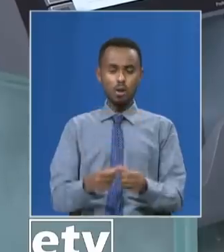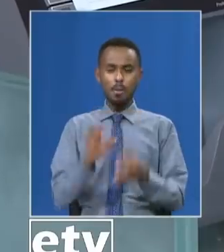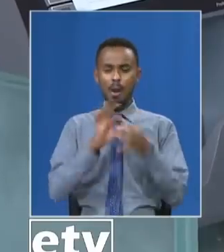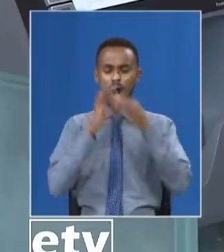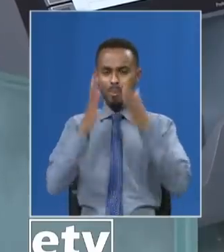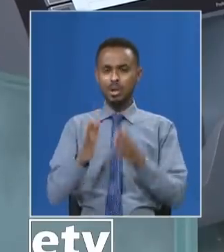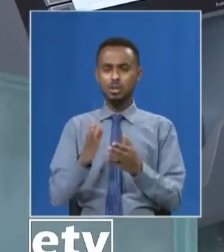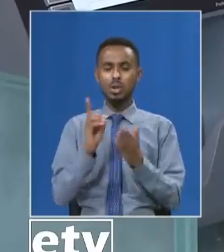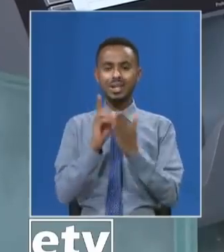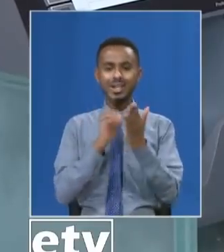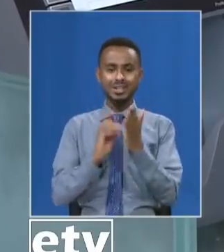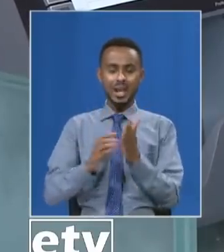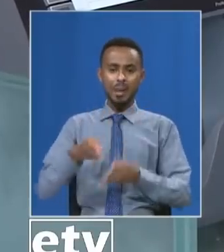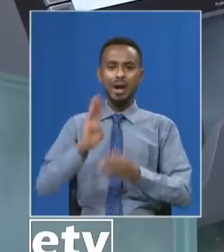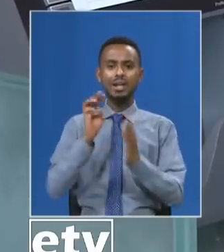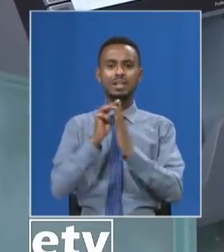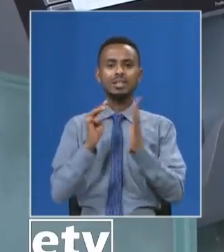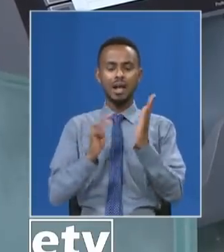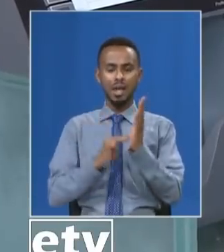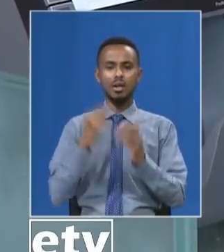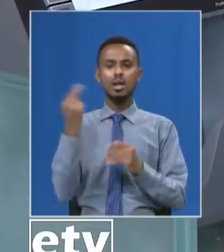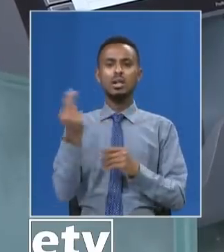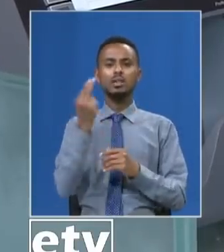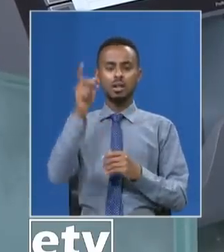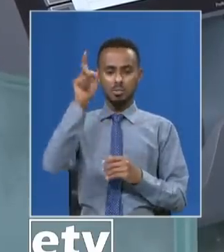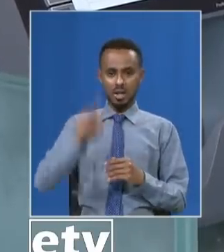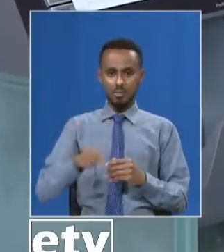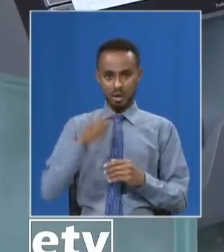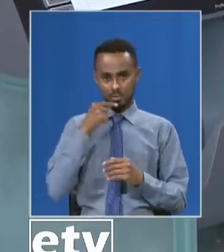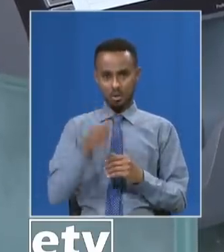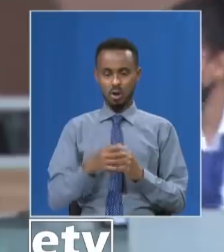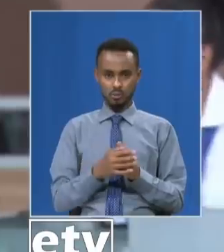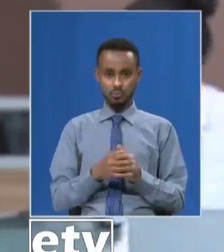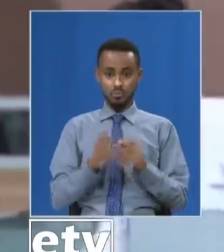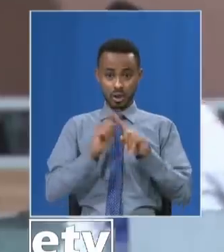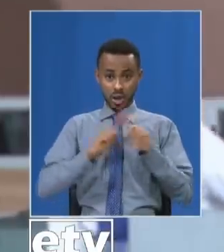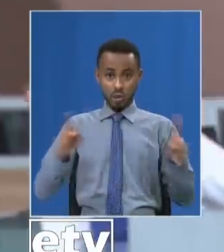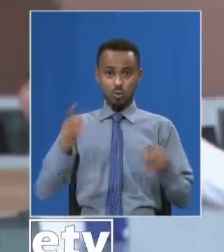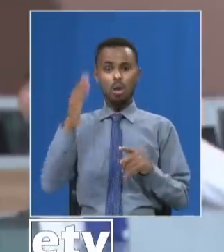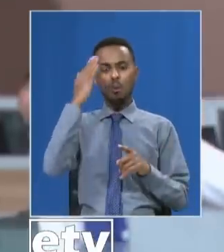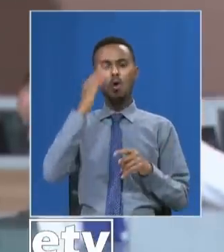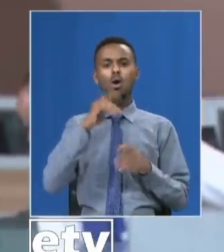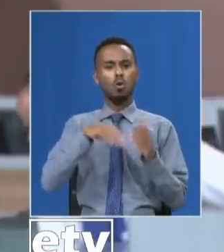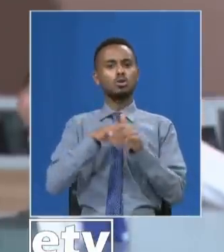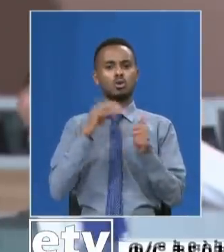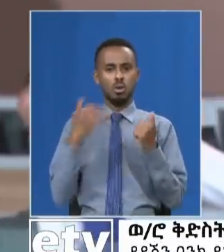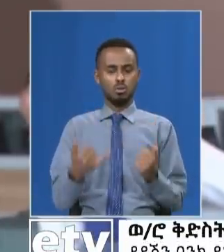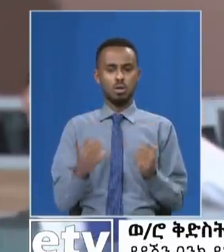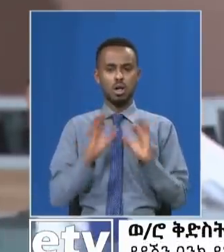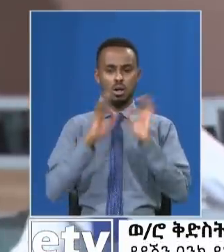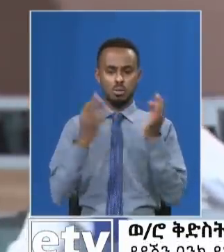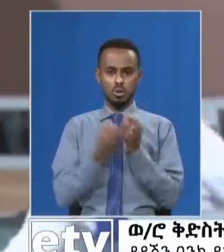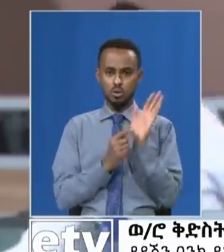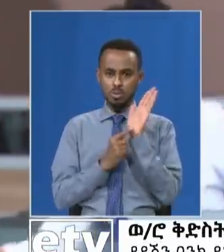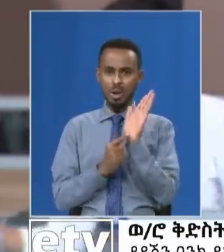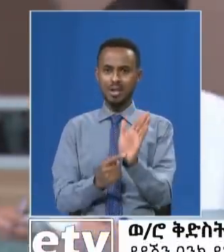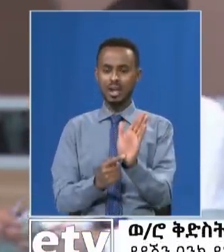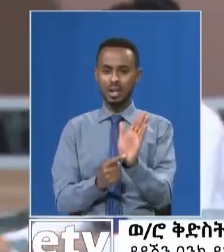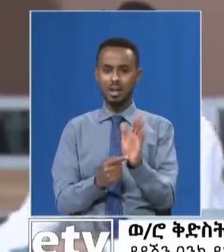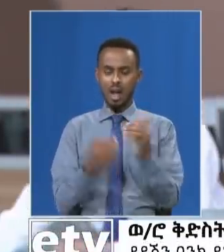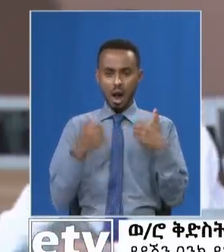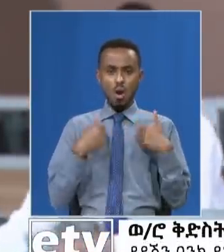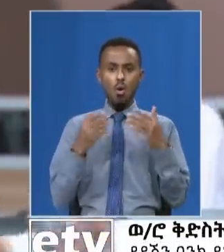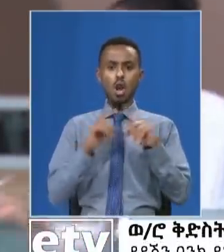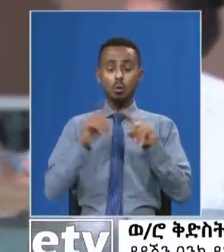ህብረተሰቡ የዲጂታል ባንኪንግ ስርዓትን ሊጠቀም ይገባልም ብለዋል። ልዩነቱን ለማወቅ ነው ያወጣሁት፣ ለቤተሰቦችም ለማሳየት